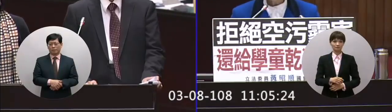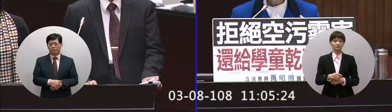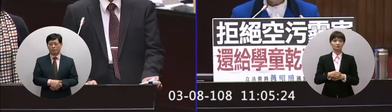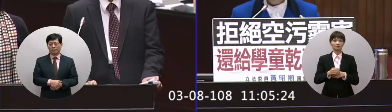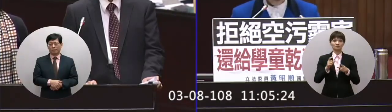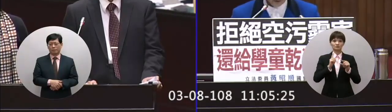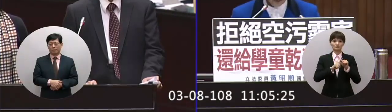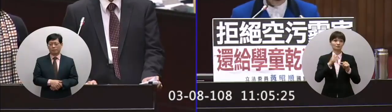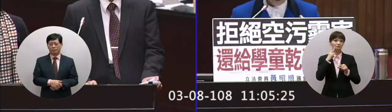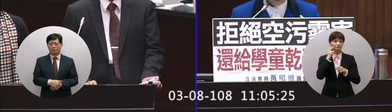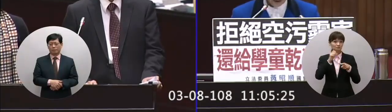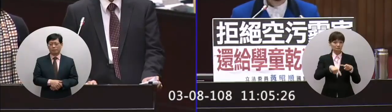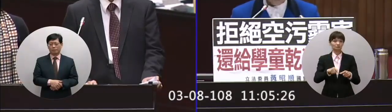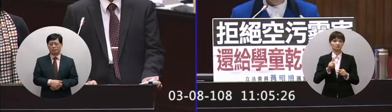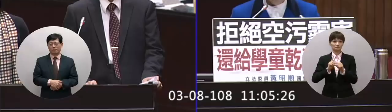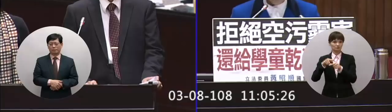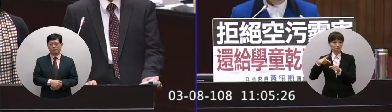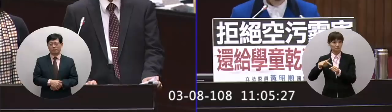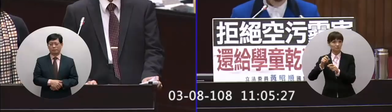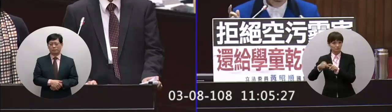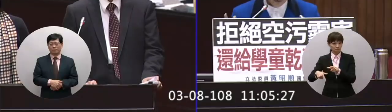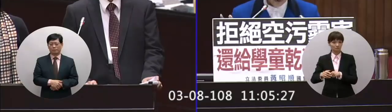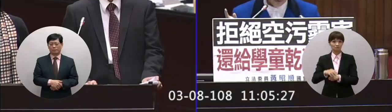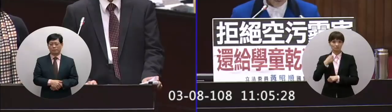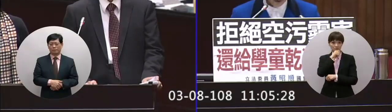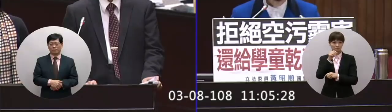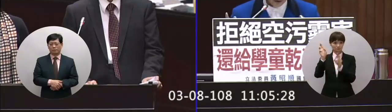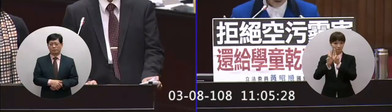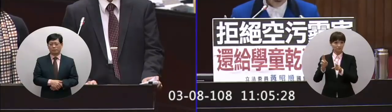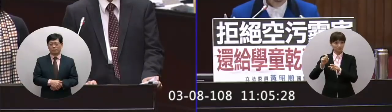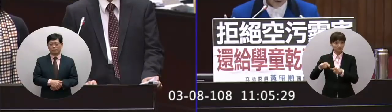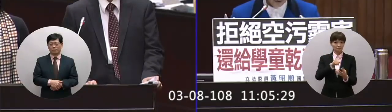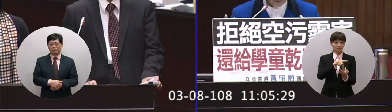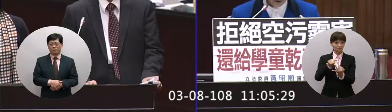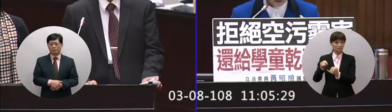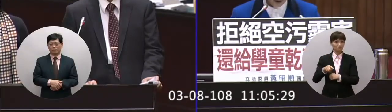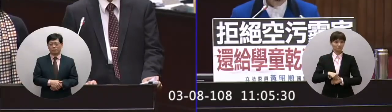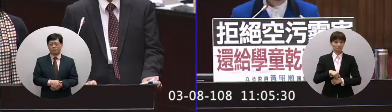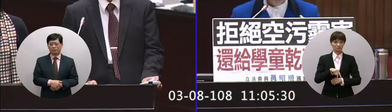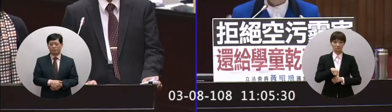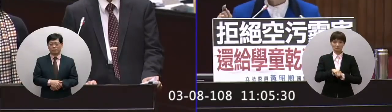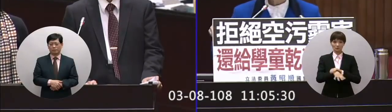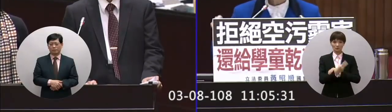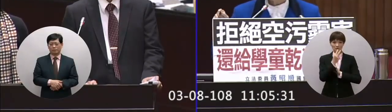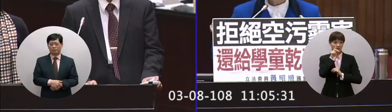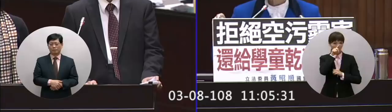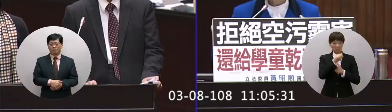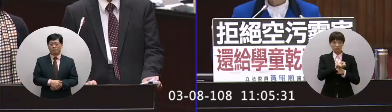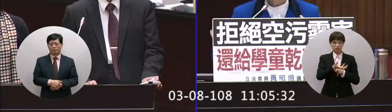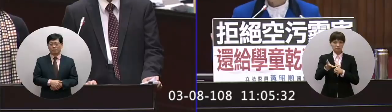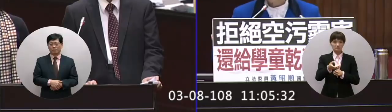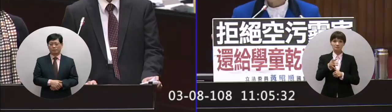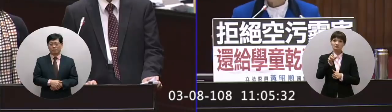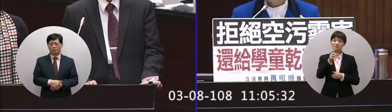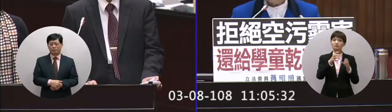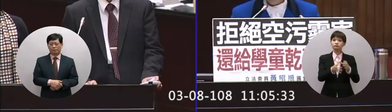中钢、中油、台电，它所有污染的大空气污染的大户全部都集中